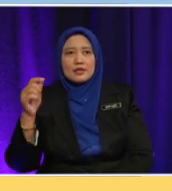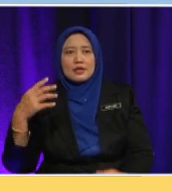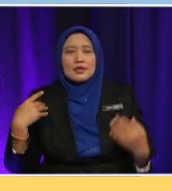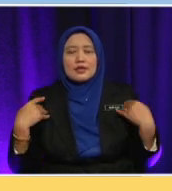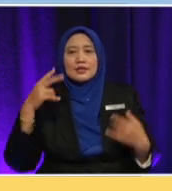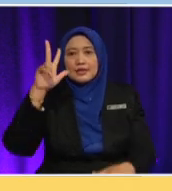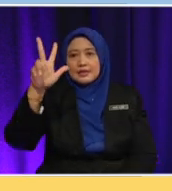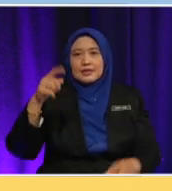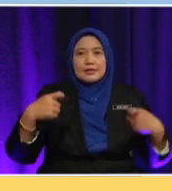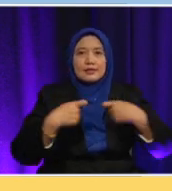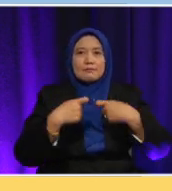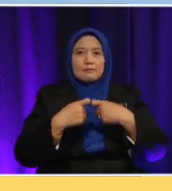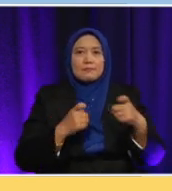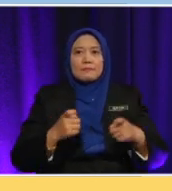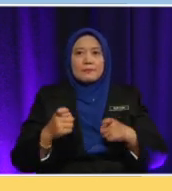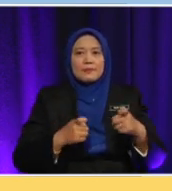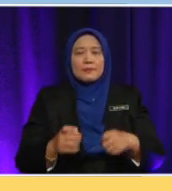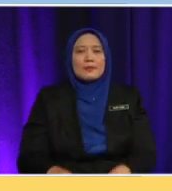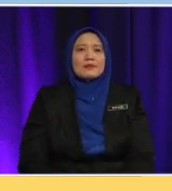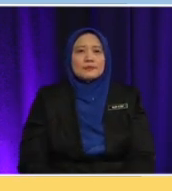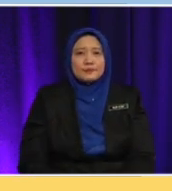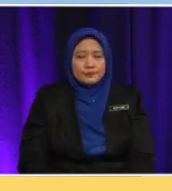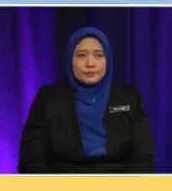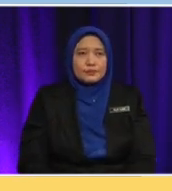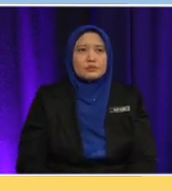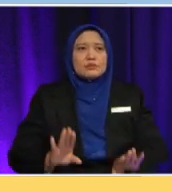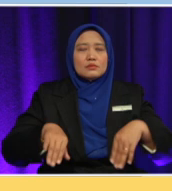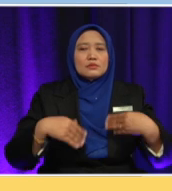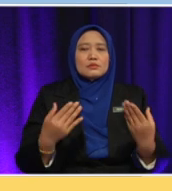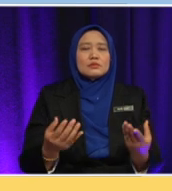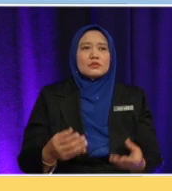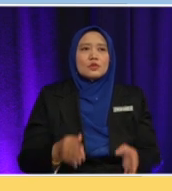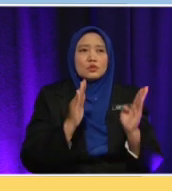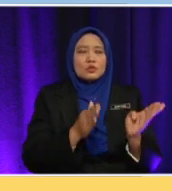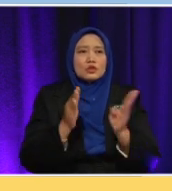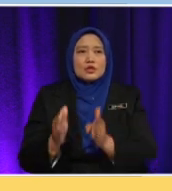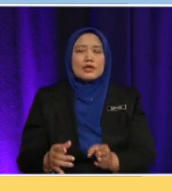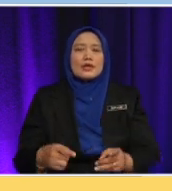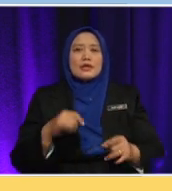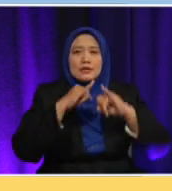setelah kita Tengok balik macam mana susunan berita tersebut